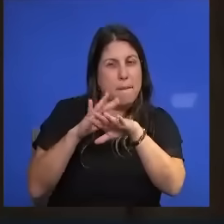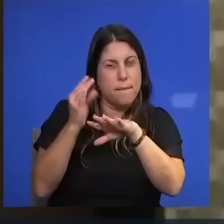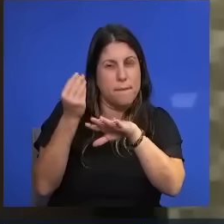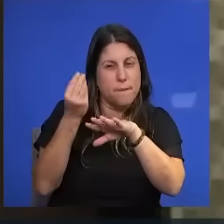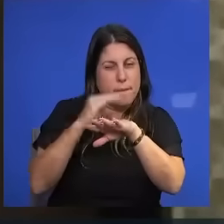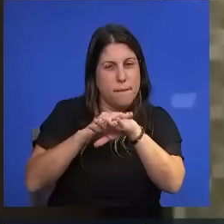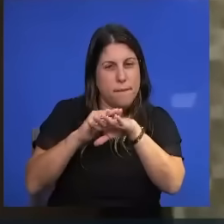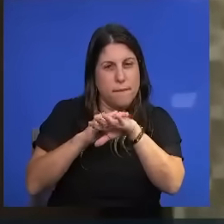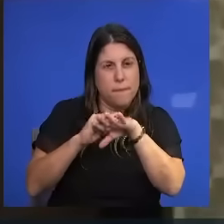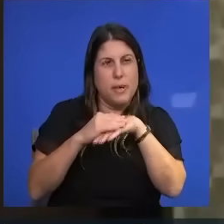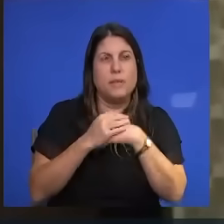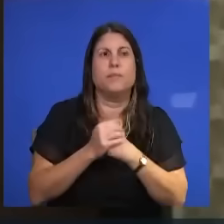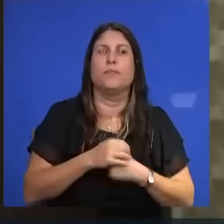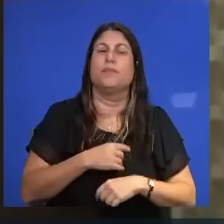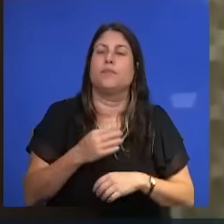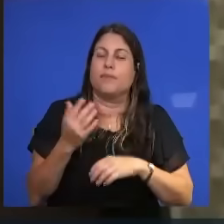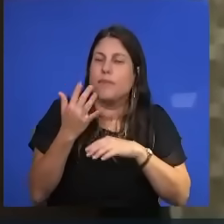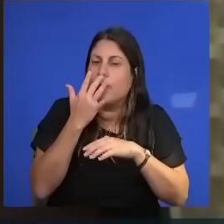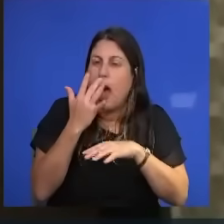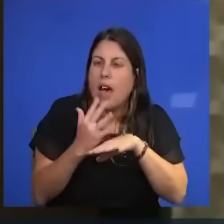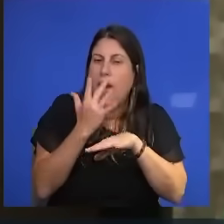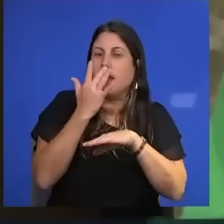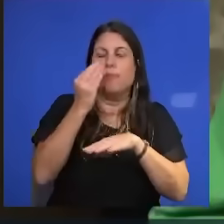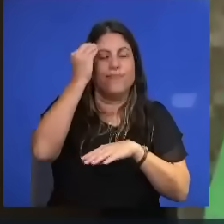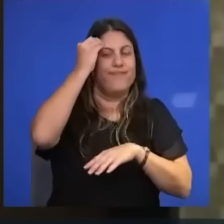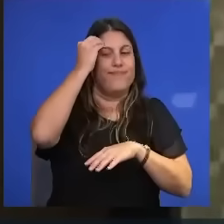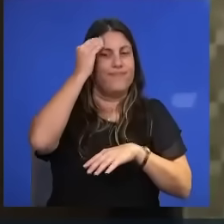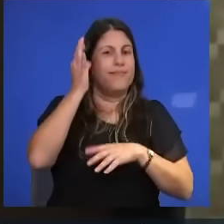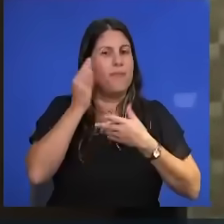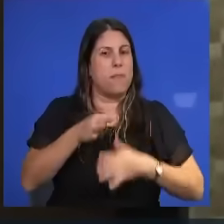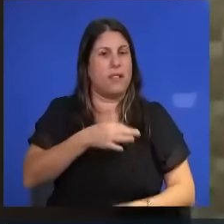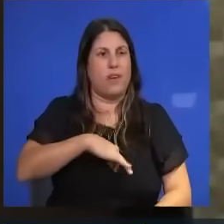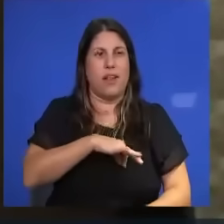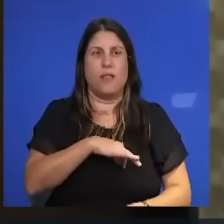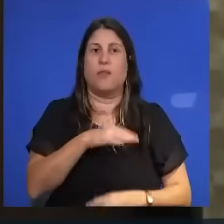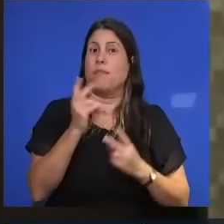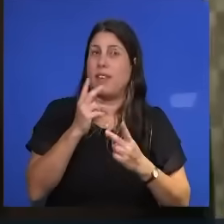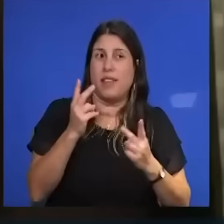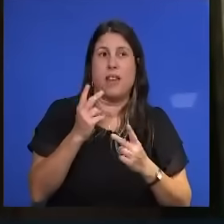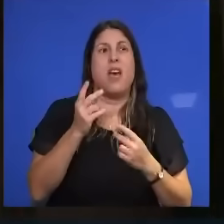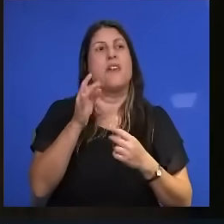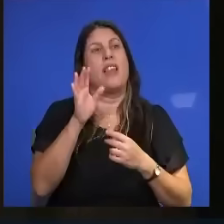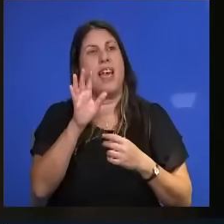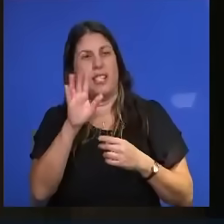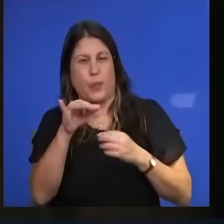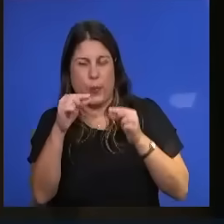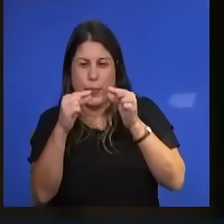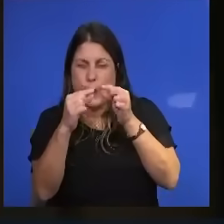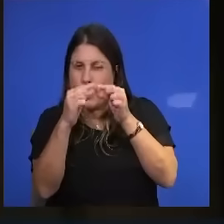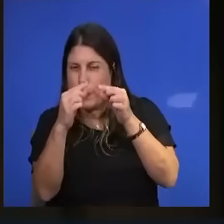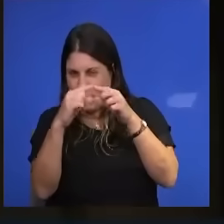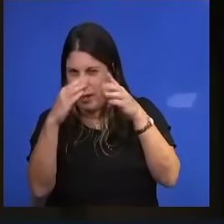אורח מאוד מזכיר לי את הבת שלנו. בטח. אבל היו טיובות גדולות, הן נתנה לנו קטנות לטיול.